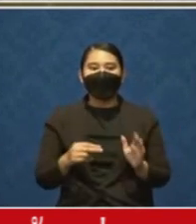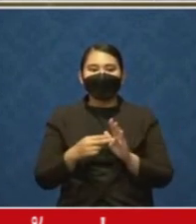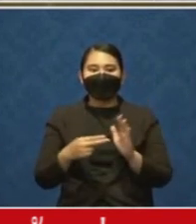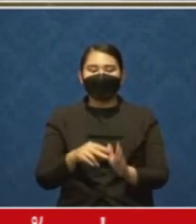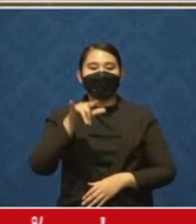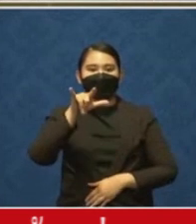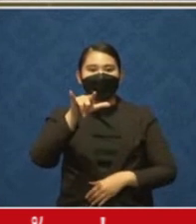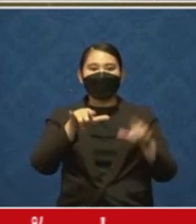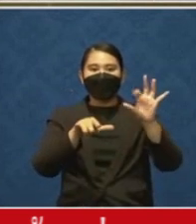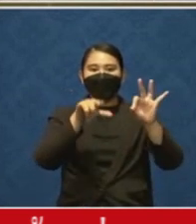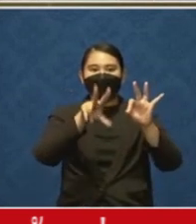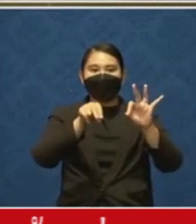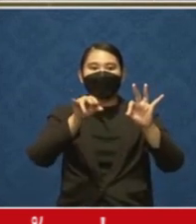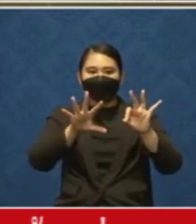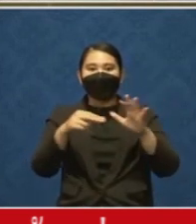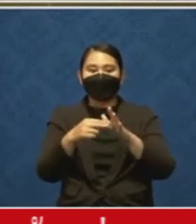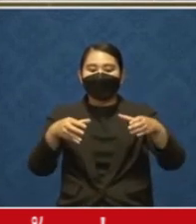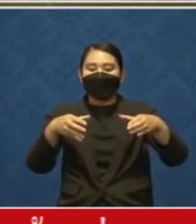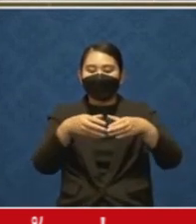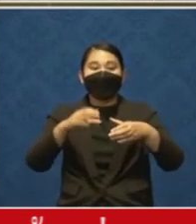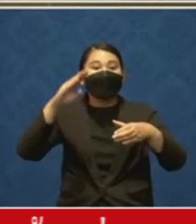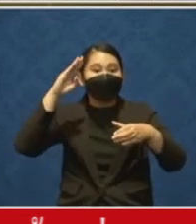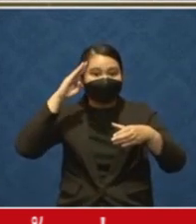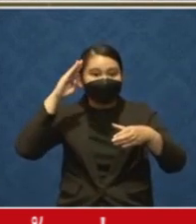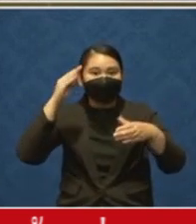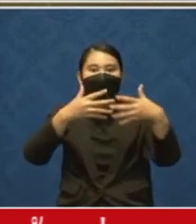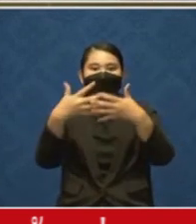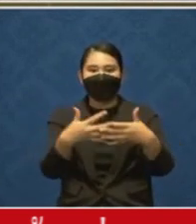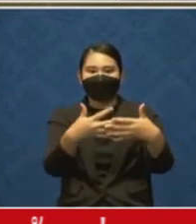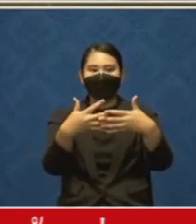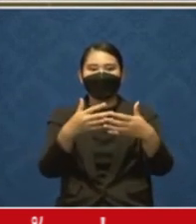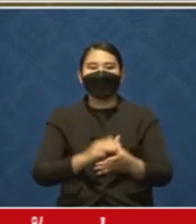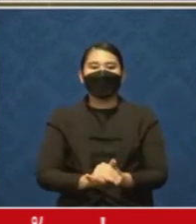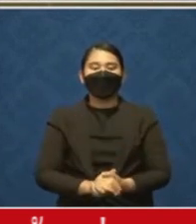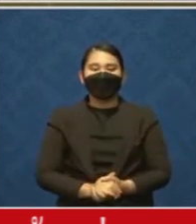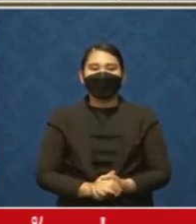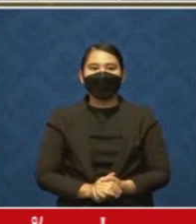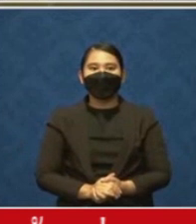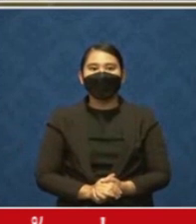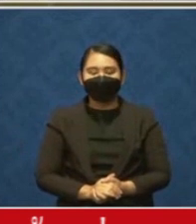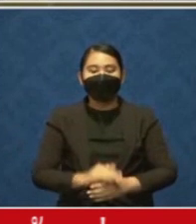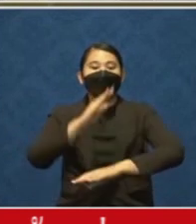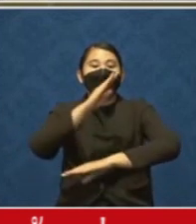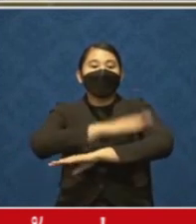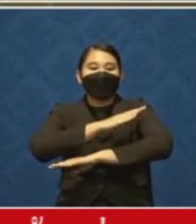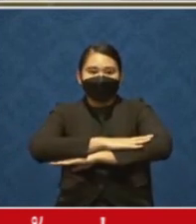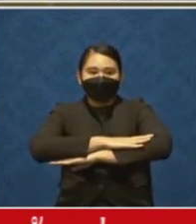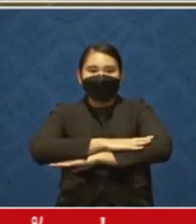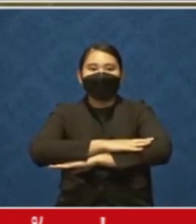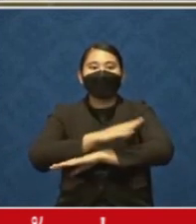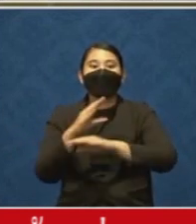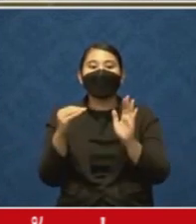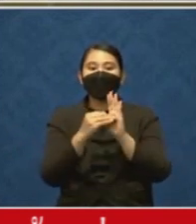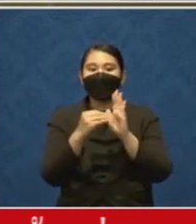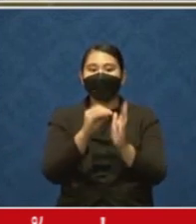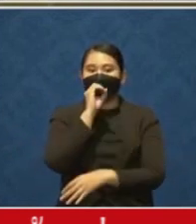องบิน F-35 เนี่ยขึ้นอยู่กับสภาคองเกรสสหรัฐครับที่มาครับหนังสือพิมพ์บางกอกโพสต์เนี่ยเ